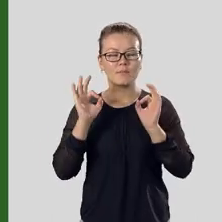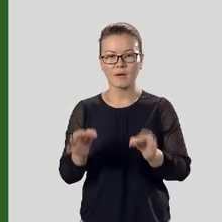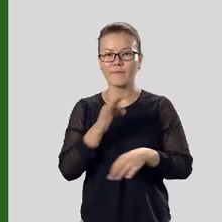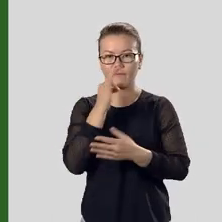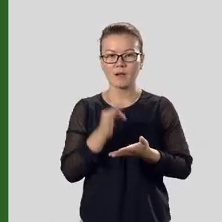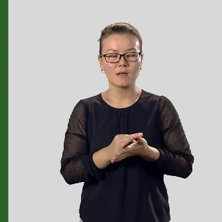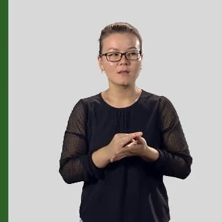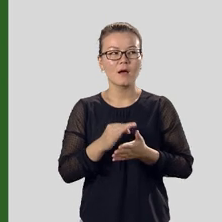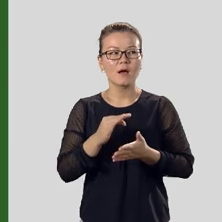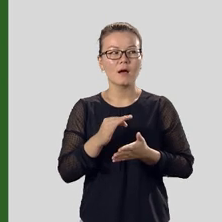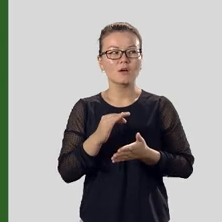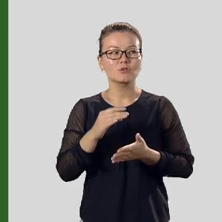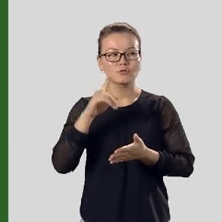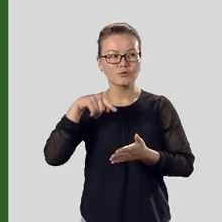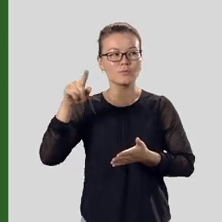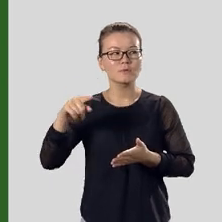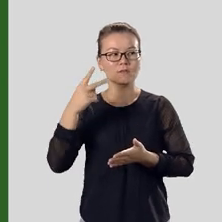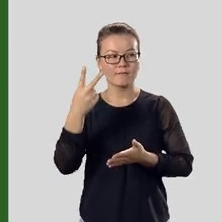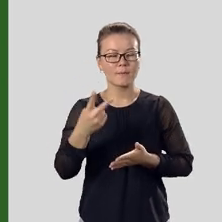Правильный ответ под цифрой 2.